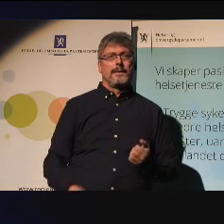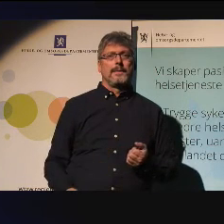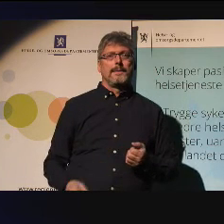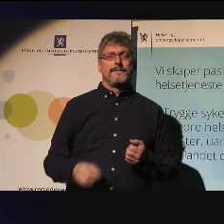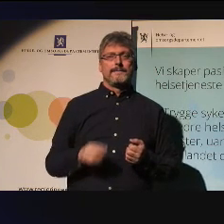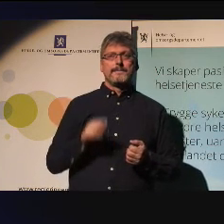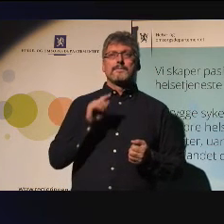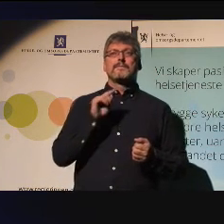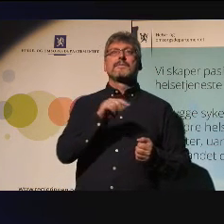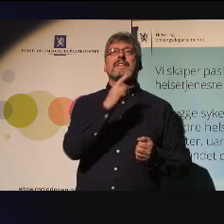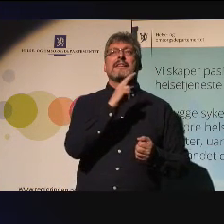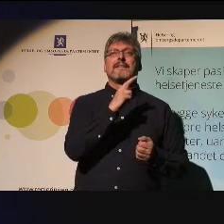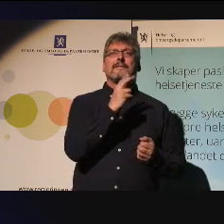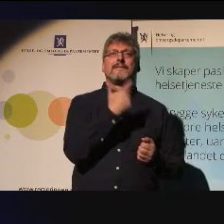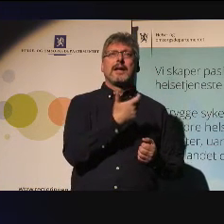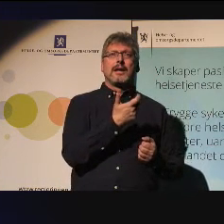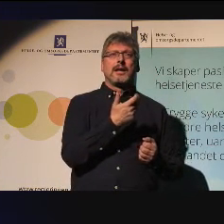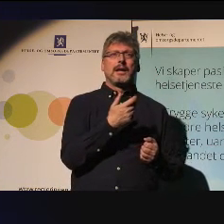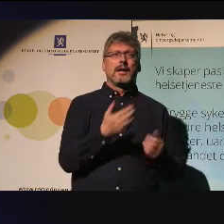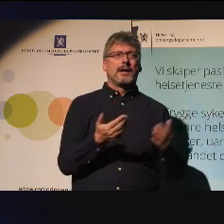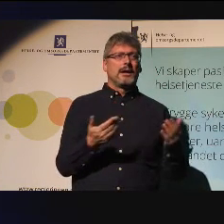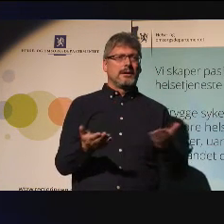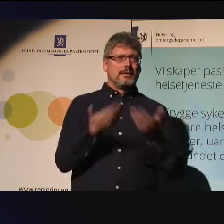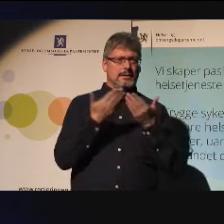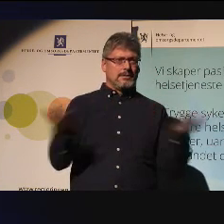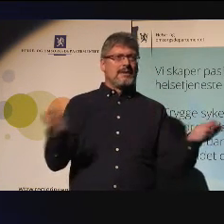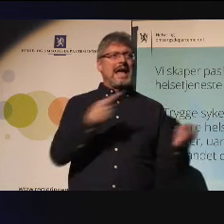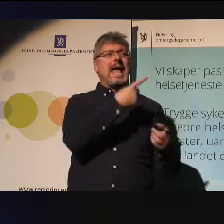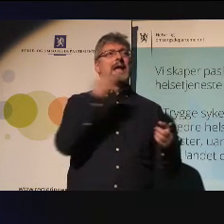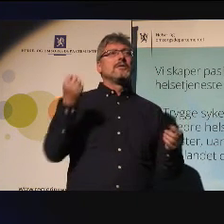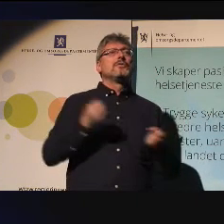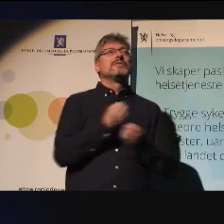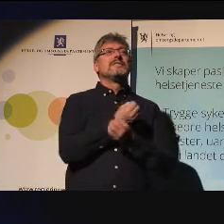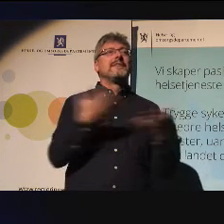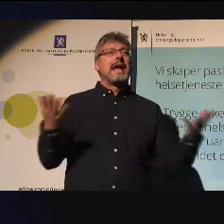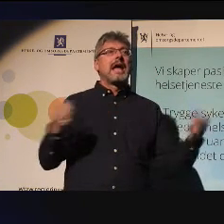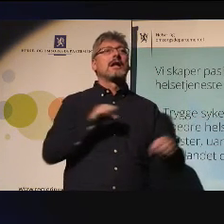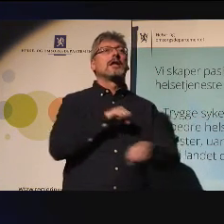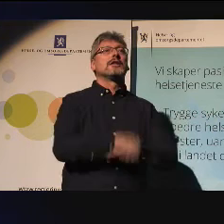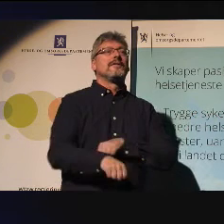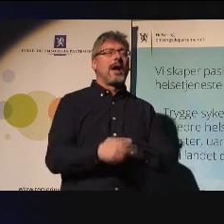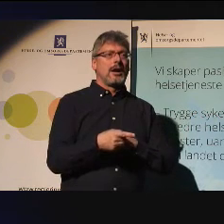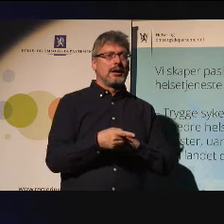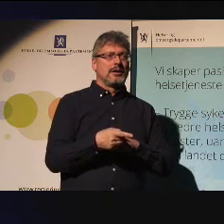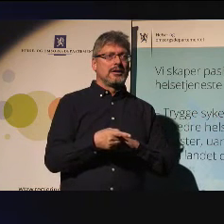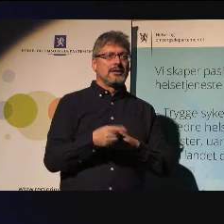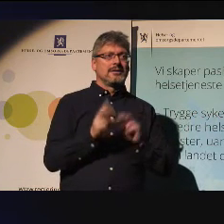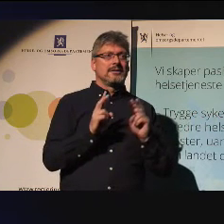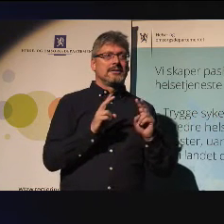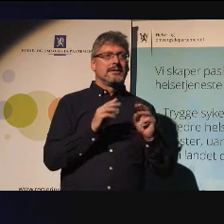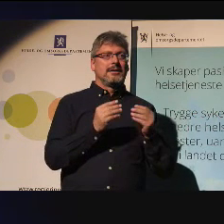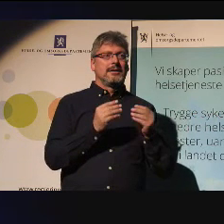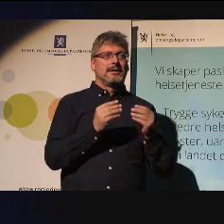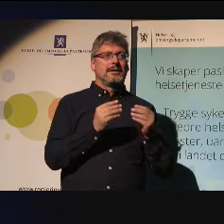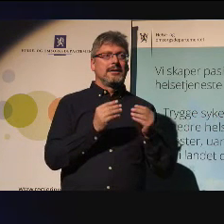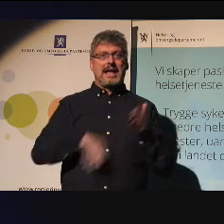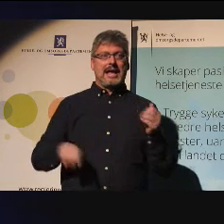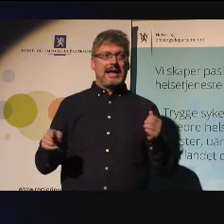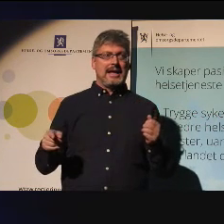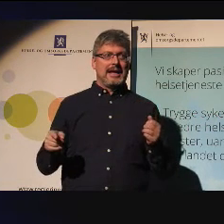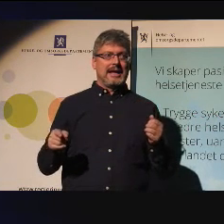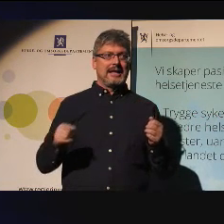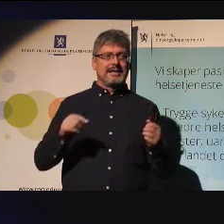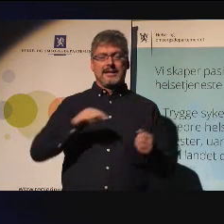VG endte opp med 1000 flere tvangsvedtak enn det helsedirektoratet hadde i